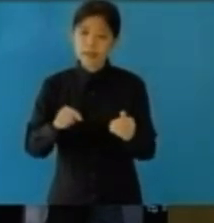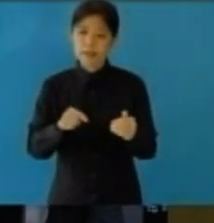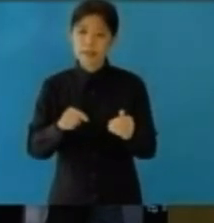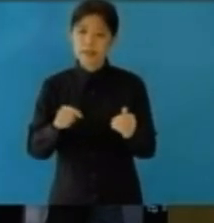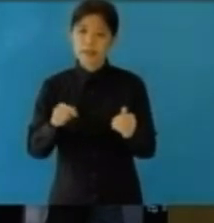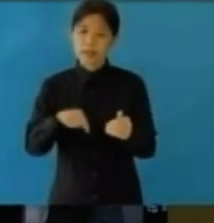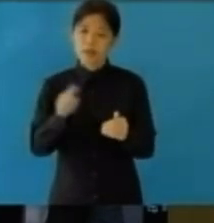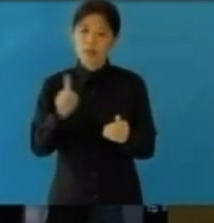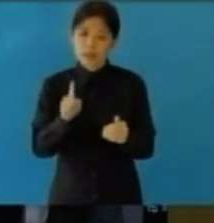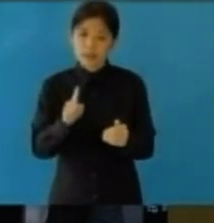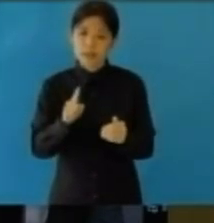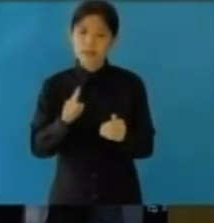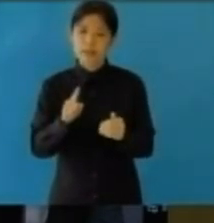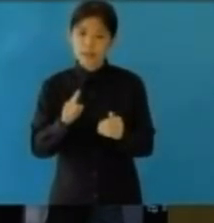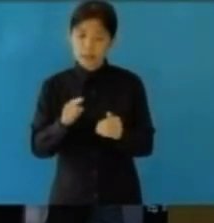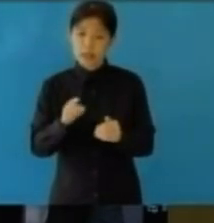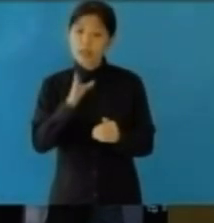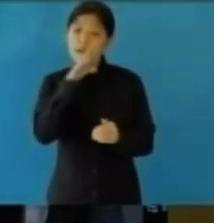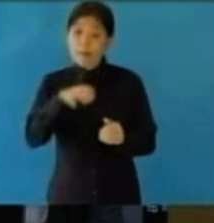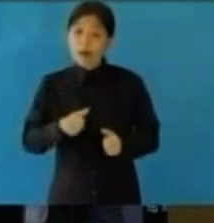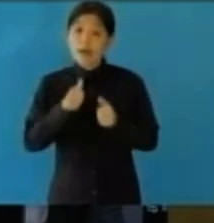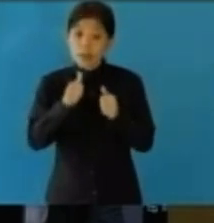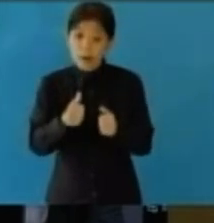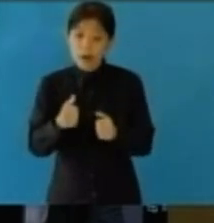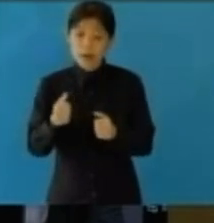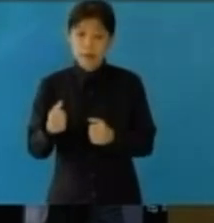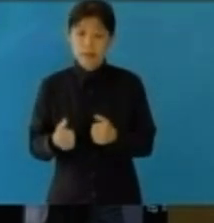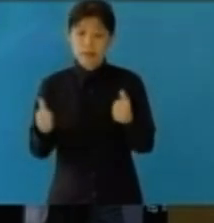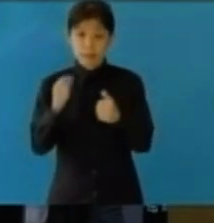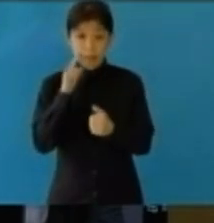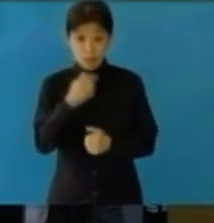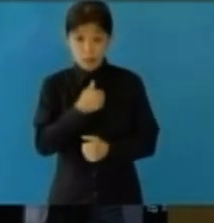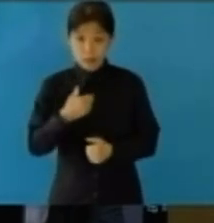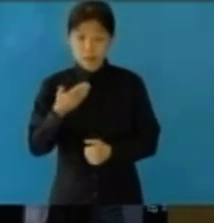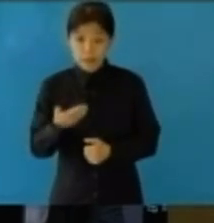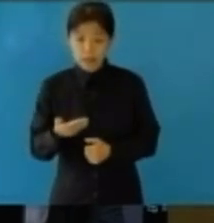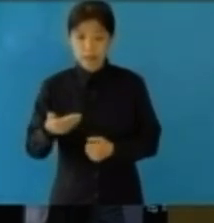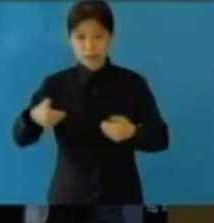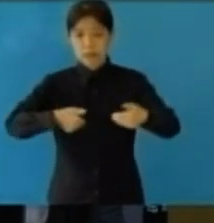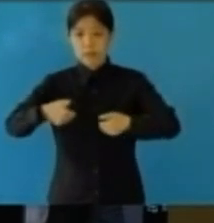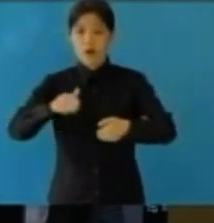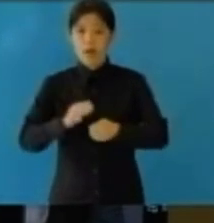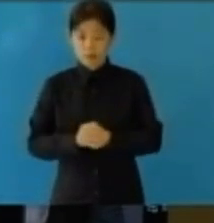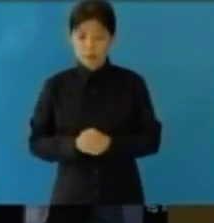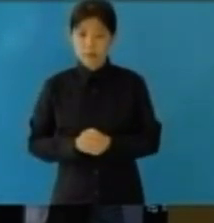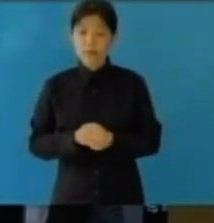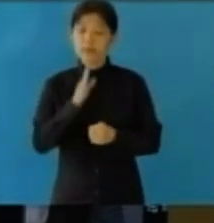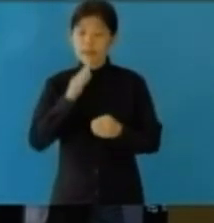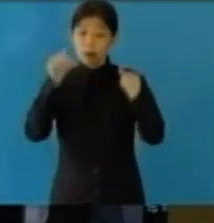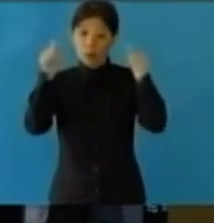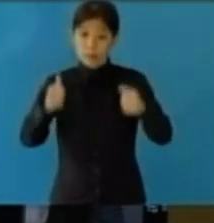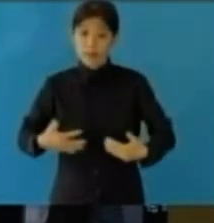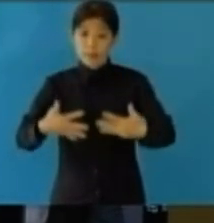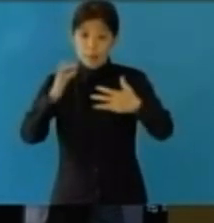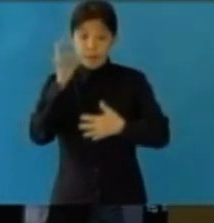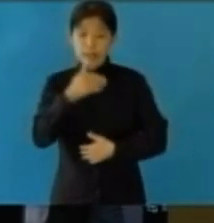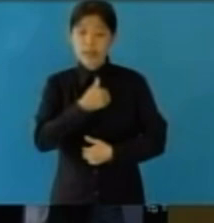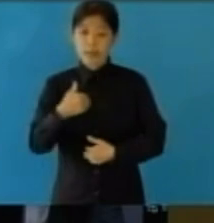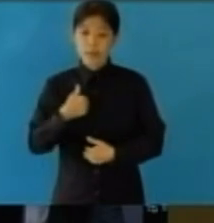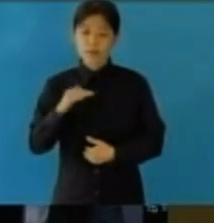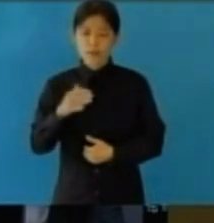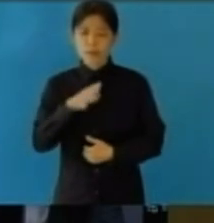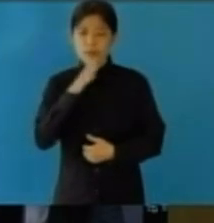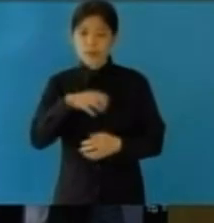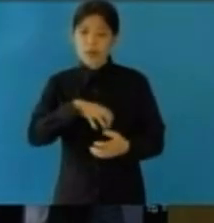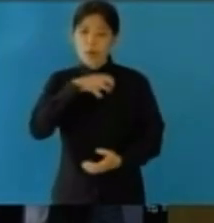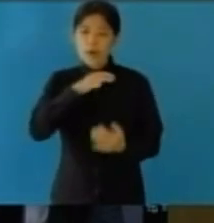会場に行けば競技見れるんですかっていう質問が多いんですよね。確かに県はホームページ等で、競技日程掲載しています。しかし、高齢者の方々はなかなか見れなかったり